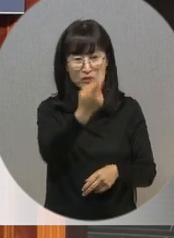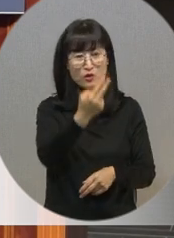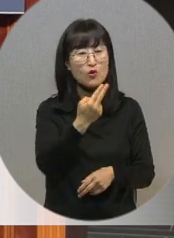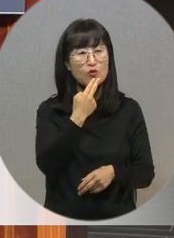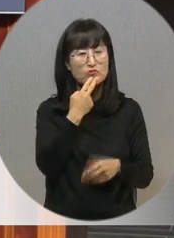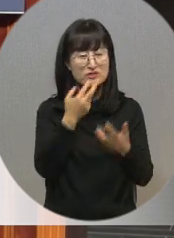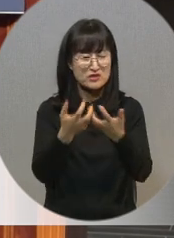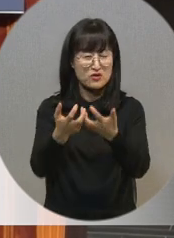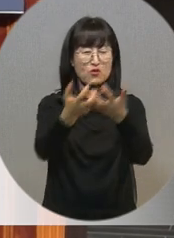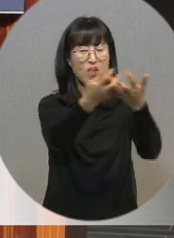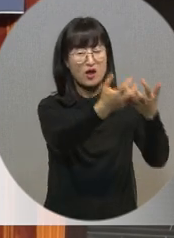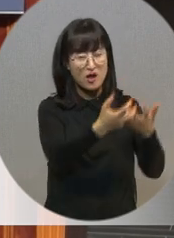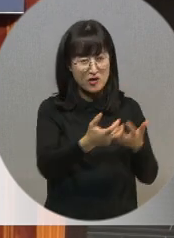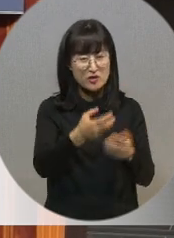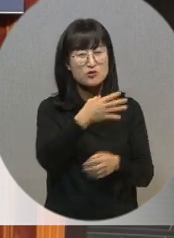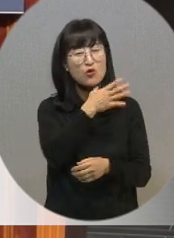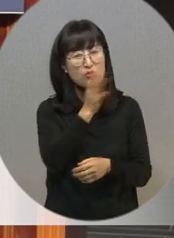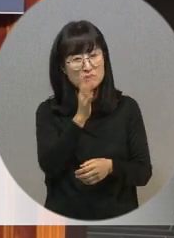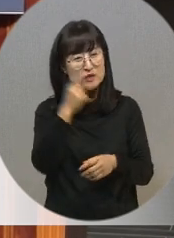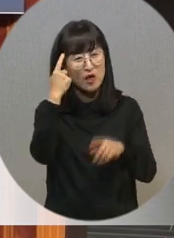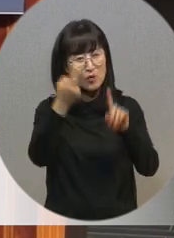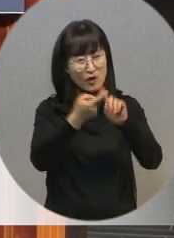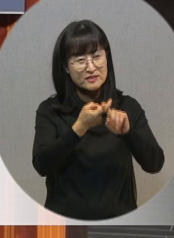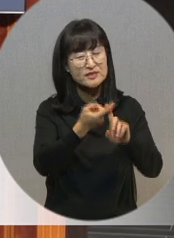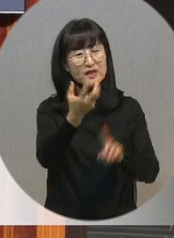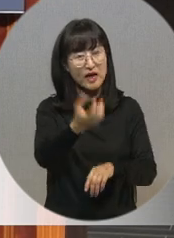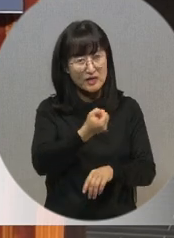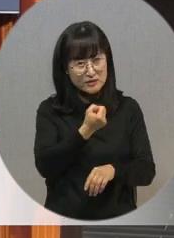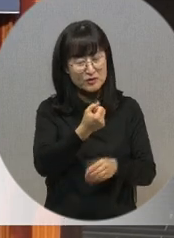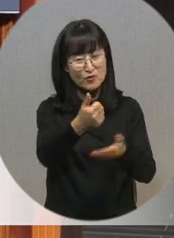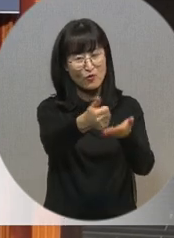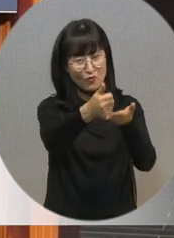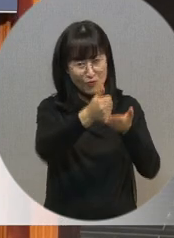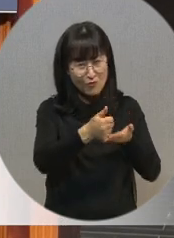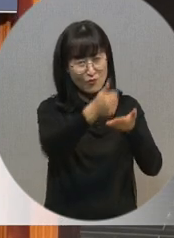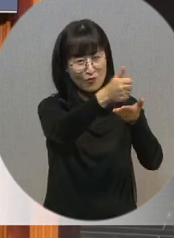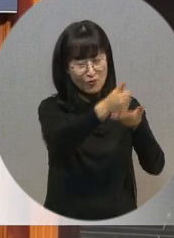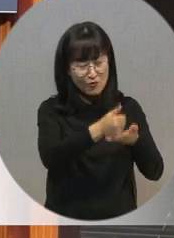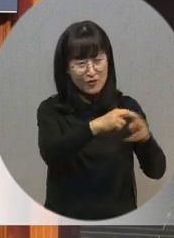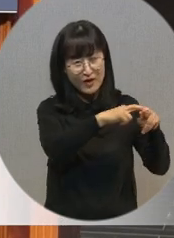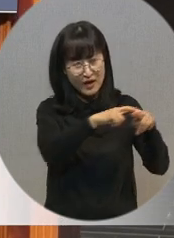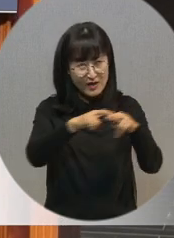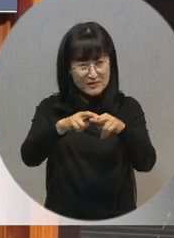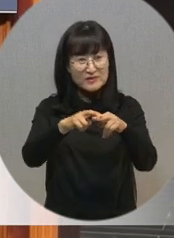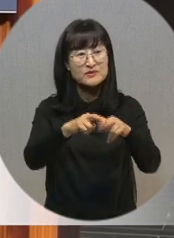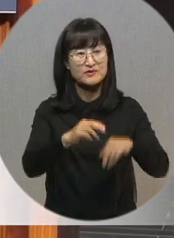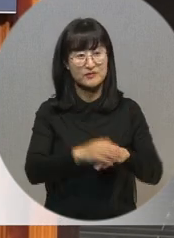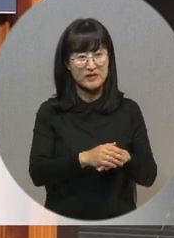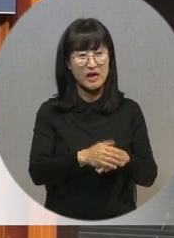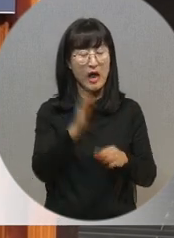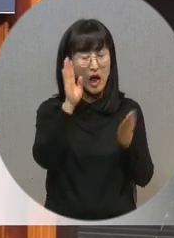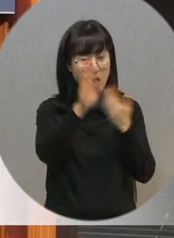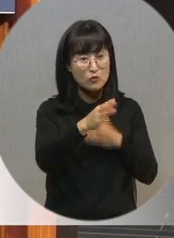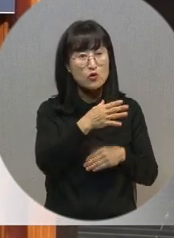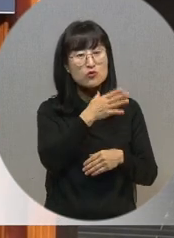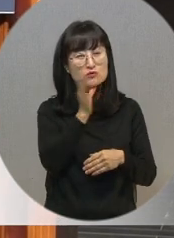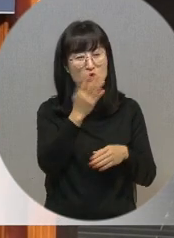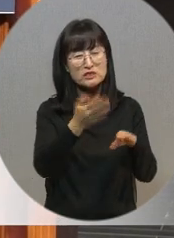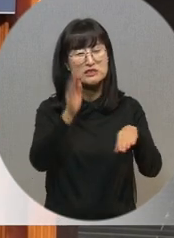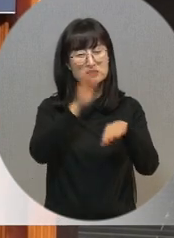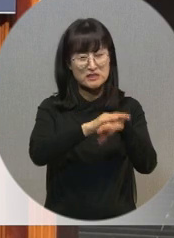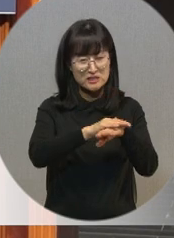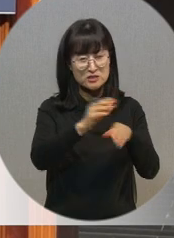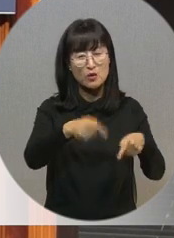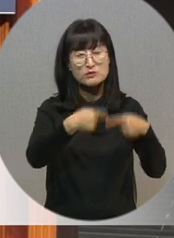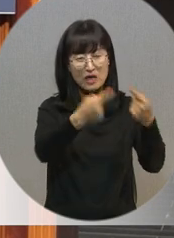꽉꽉 이렇게 어르신들께서 관심 갖고 채워주셨습니다. 앞으로는 어르신들이 직접 참여하는